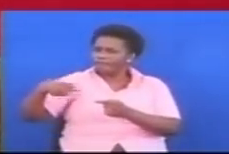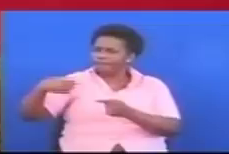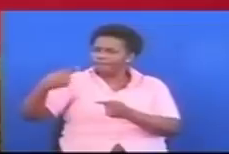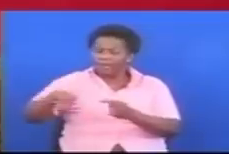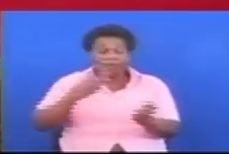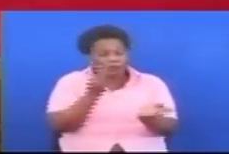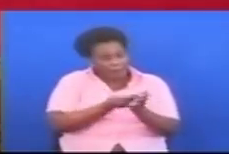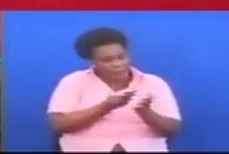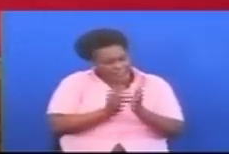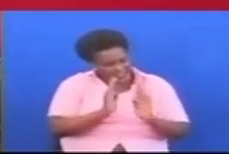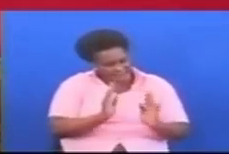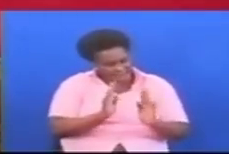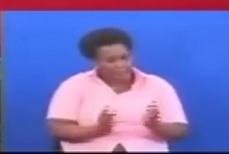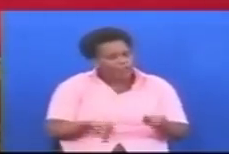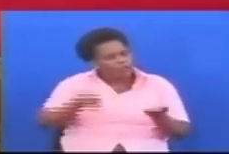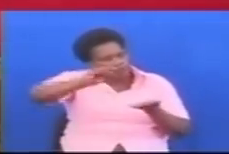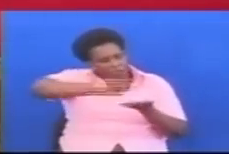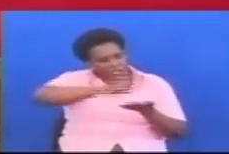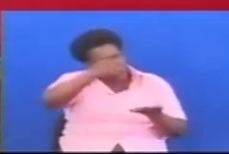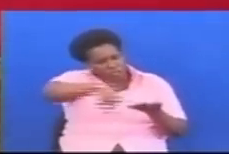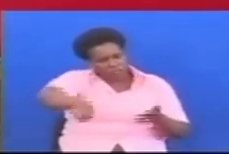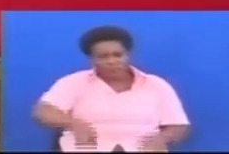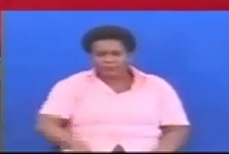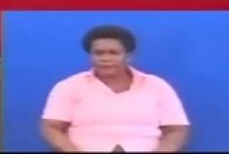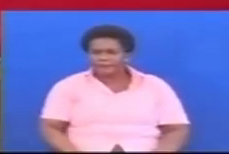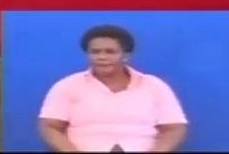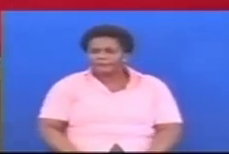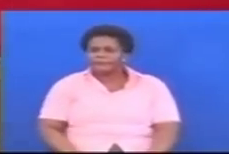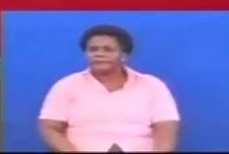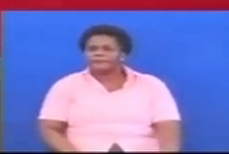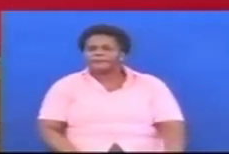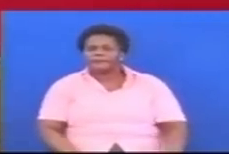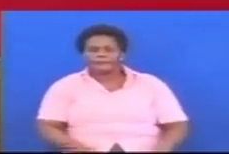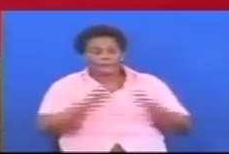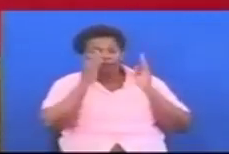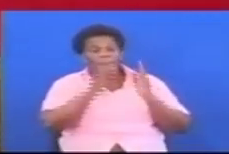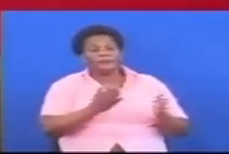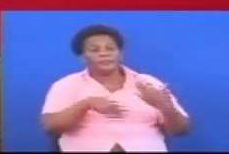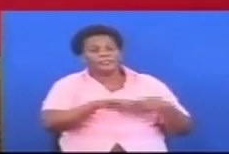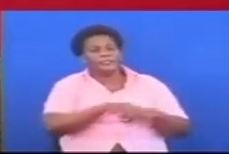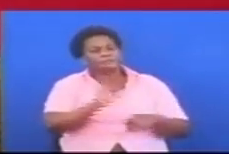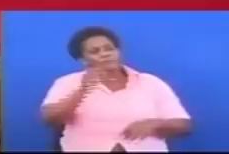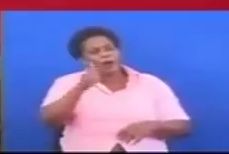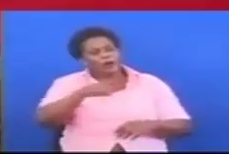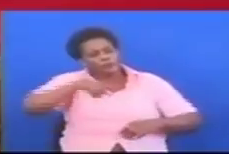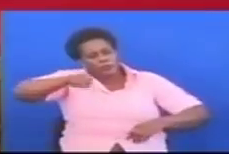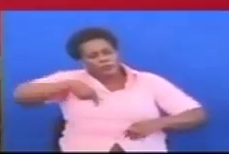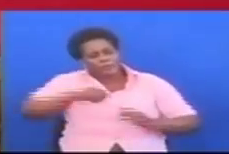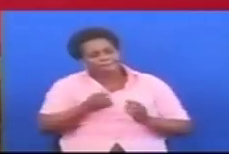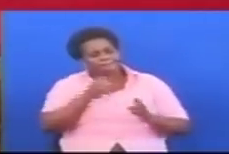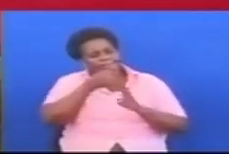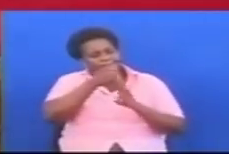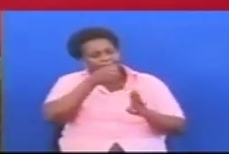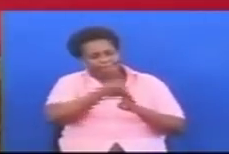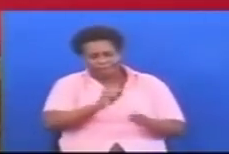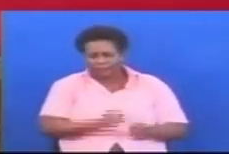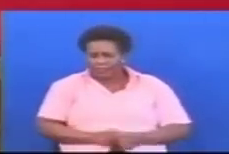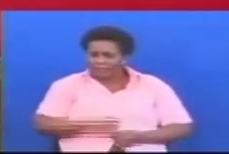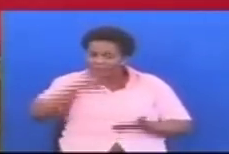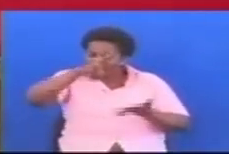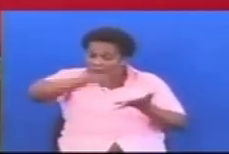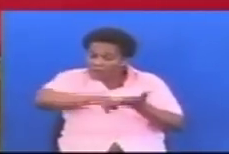na mwaka 2019. Mheshimiwa Mwenyekiti, kamati inasisitiza uamuzi wa bunge hili